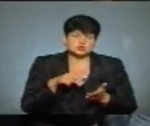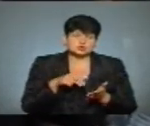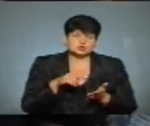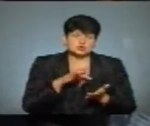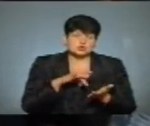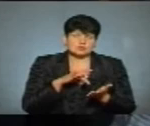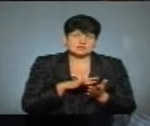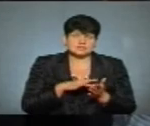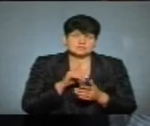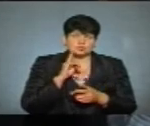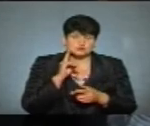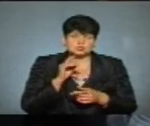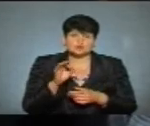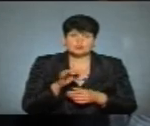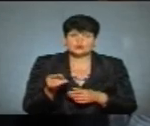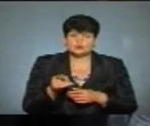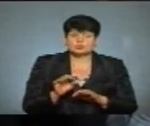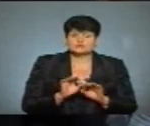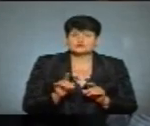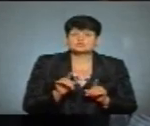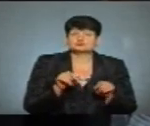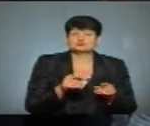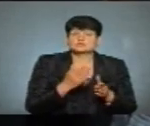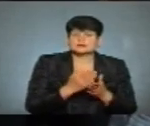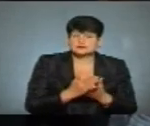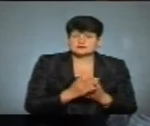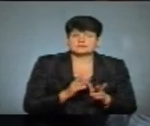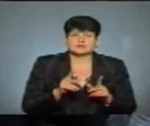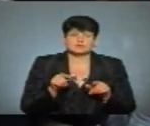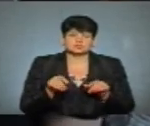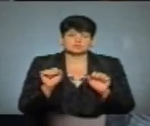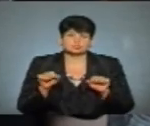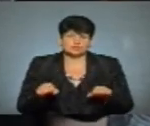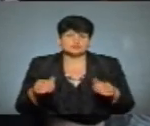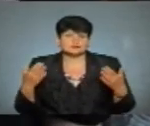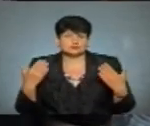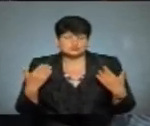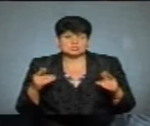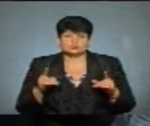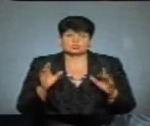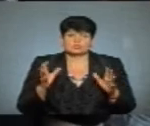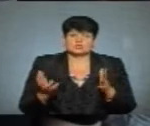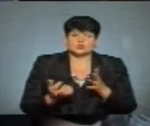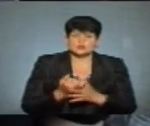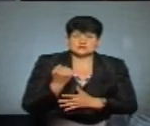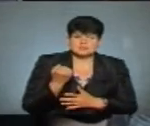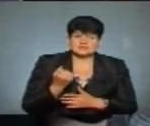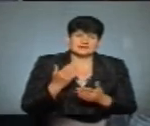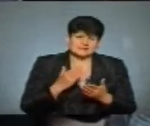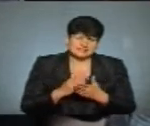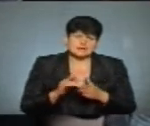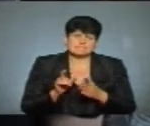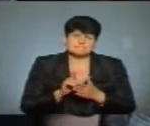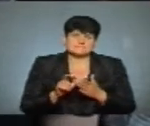молодіжної, про Тернопіль, розповісти, що тут є, як тут можна відпочити, що тут можна досягти. Звичайно, є